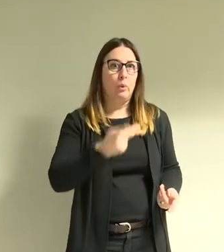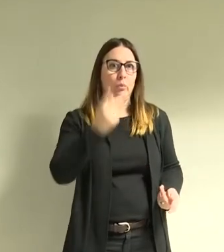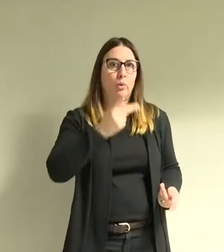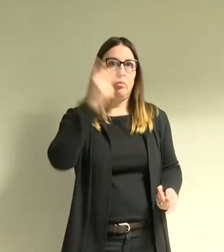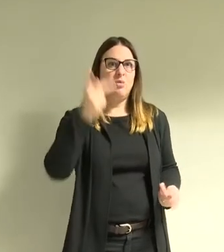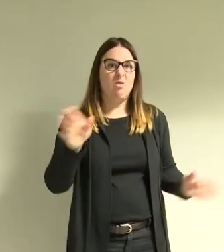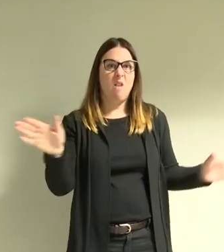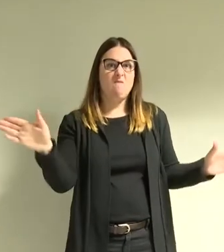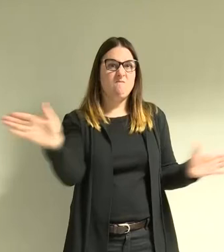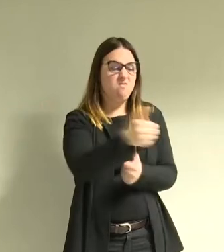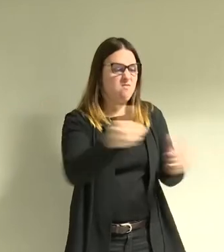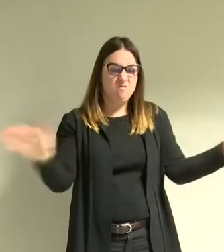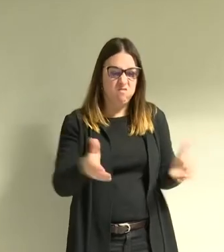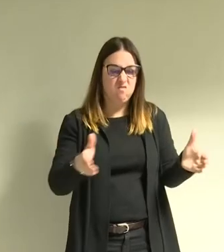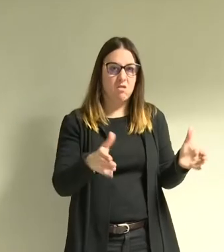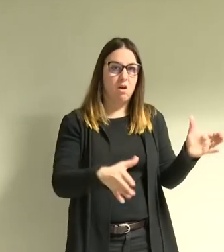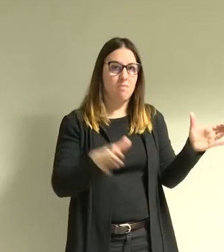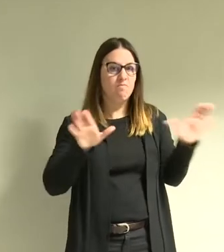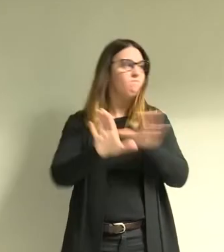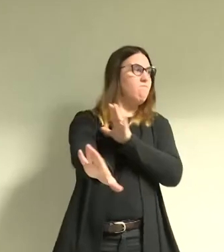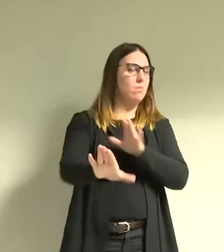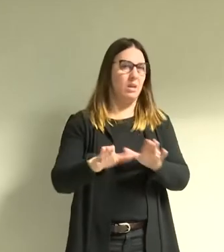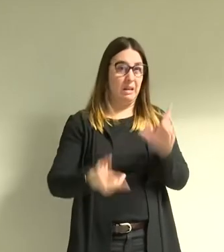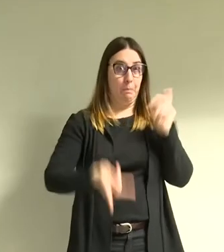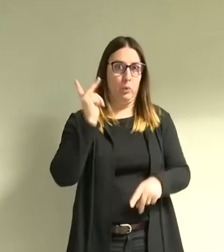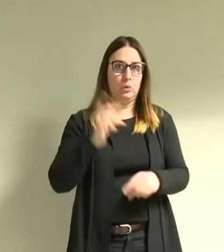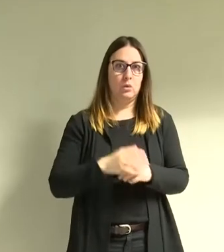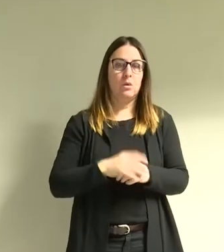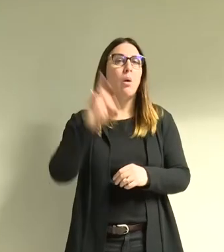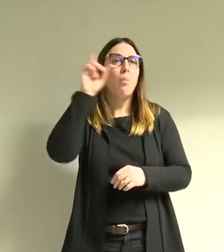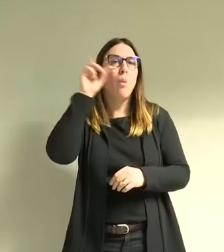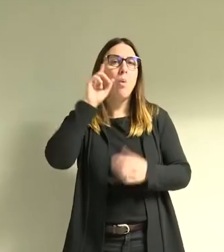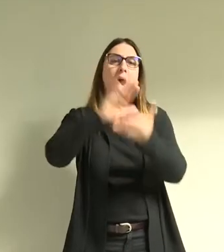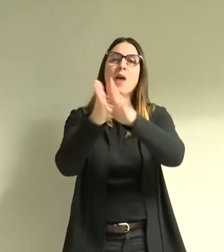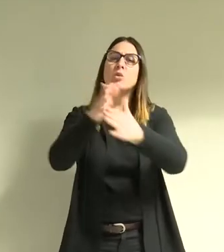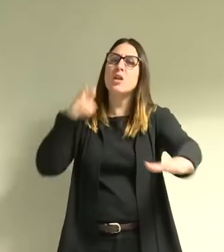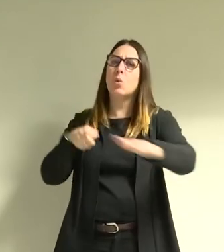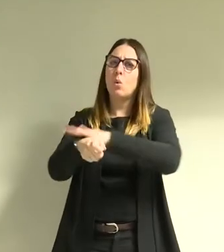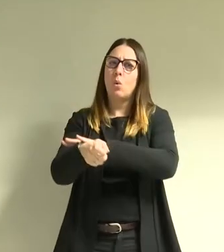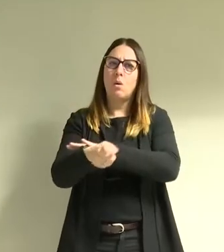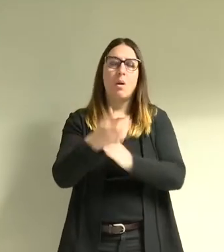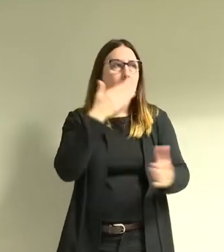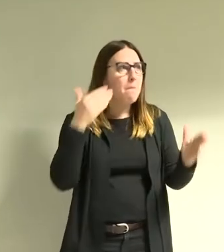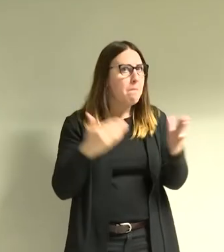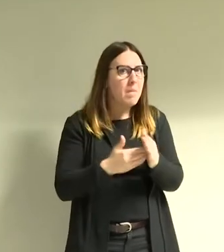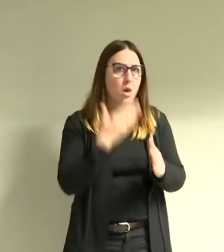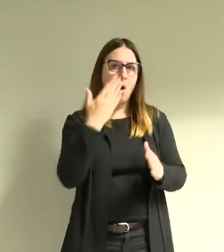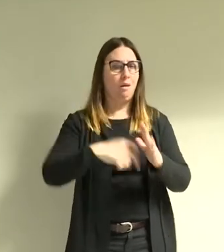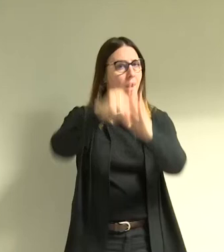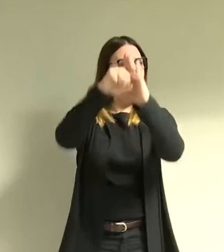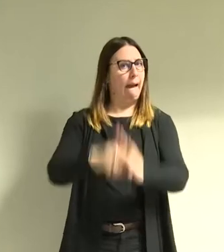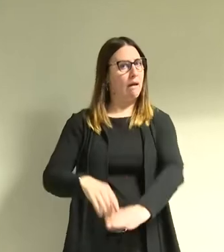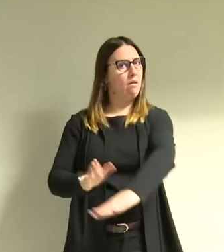ghettoïsation moi je pense que par exemple vous devriez puisque on subventionne ces associations leur donner des règles